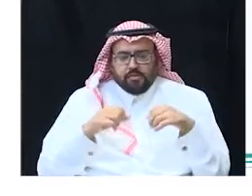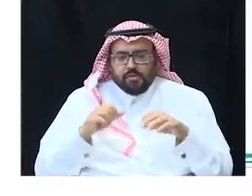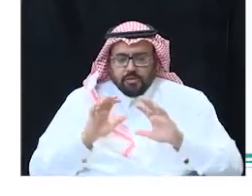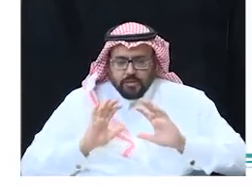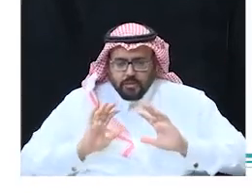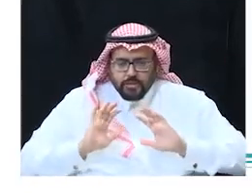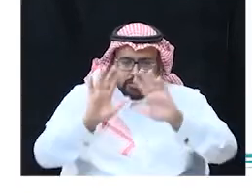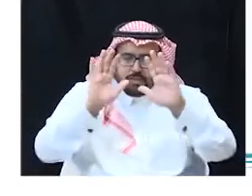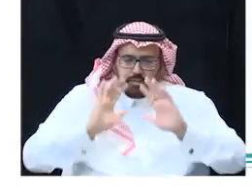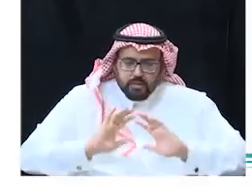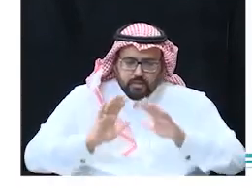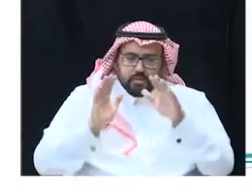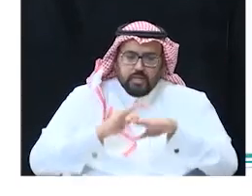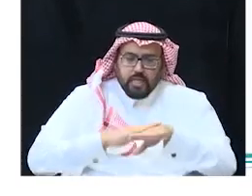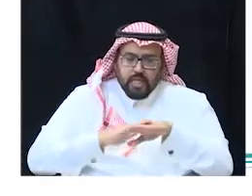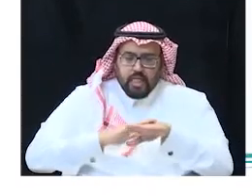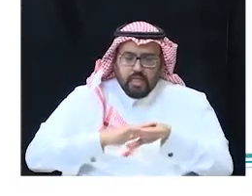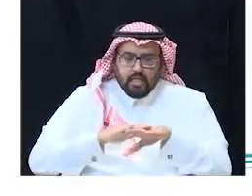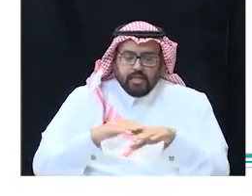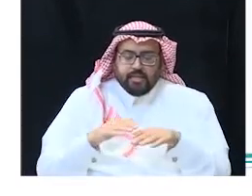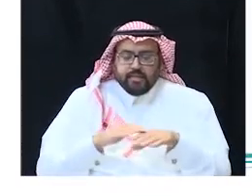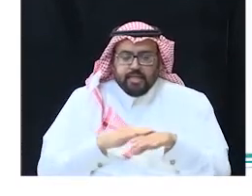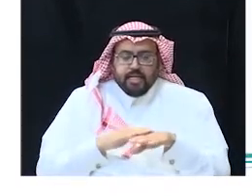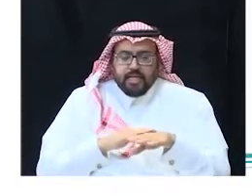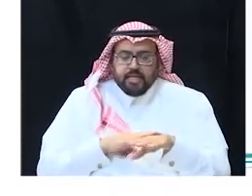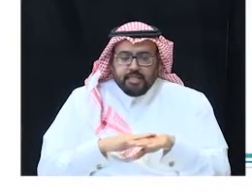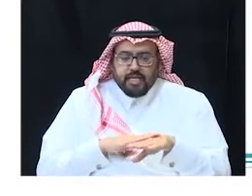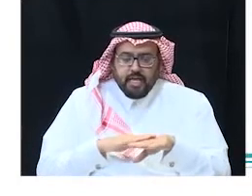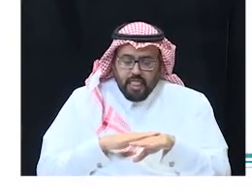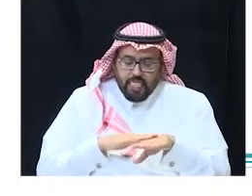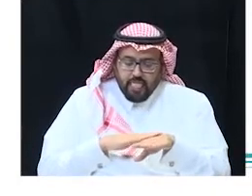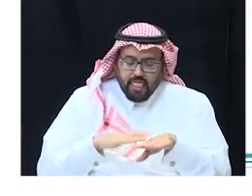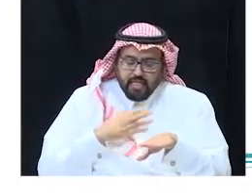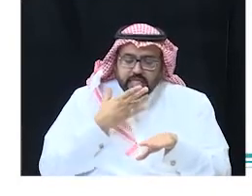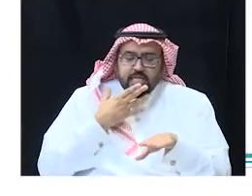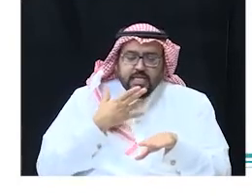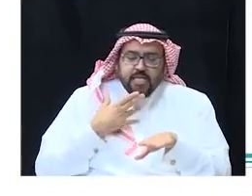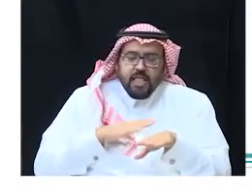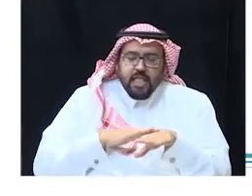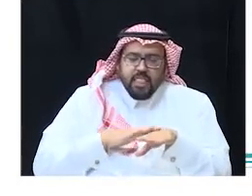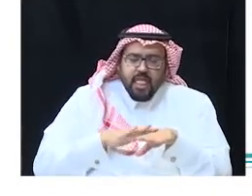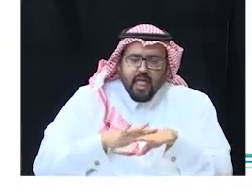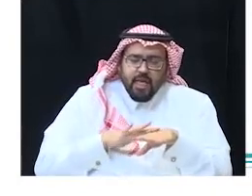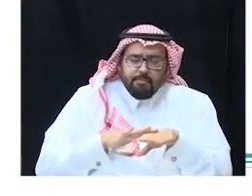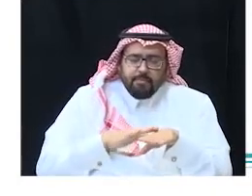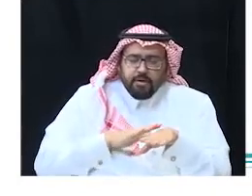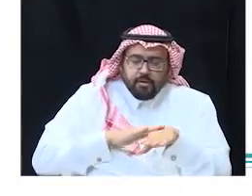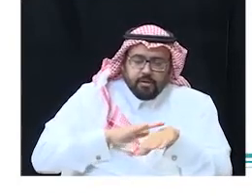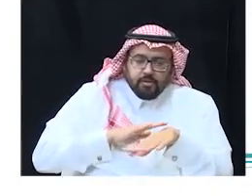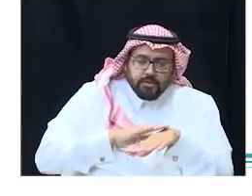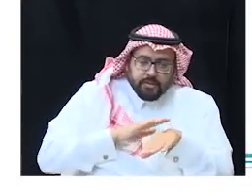أكبر من القوة اللازمة لتحريكه على سطح أملس. يعني نقول إنه إذا كان